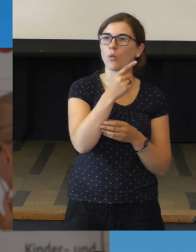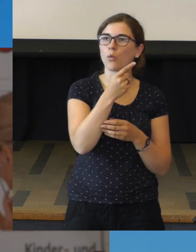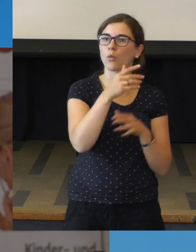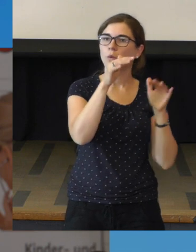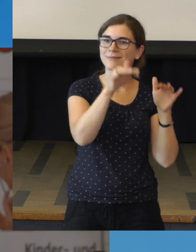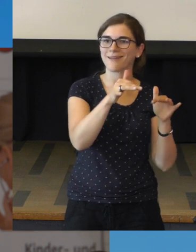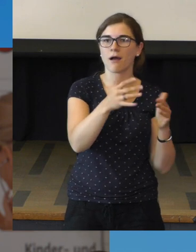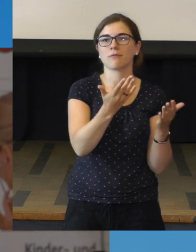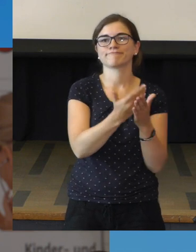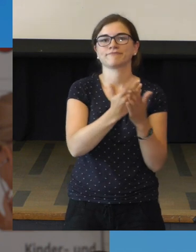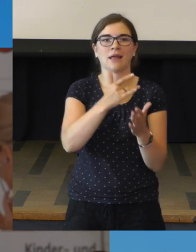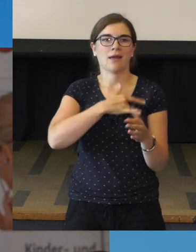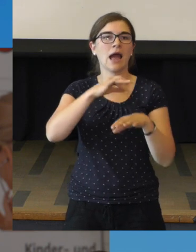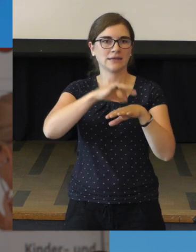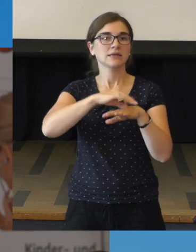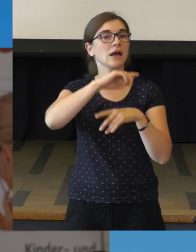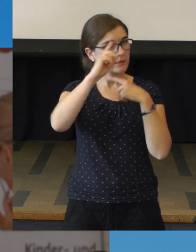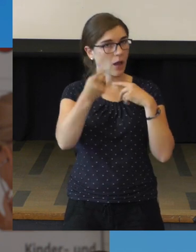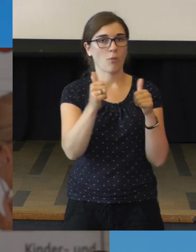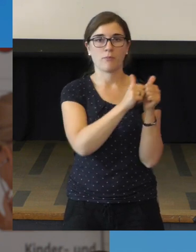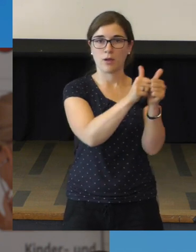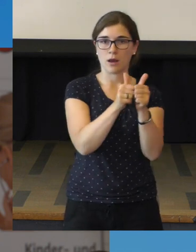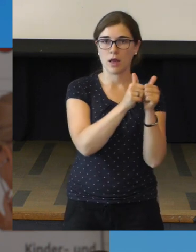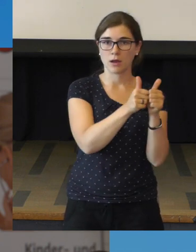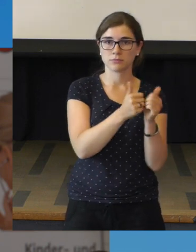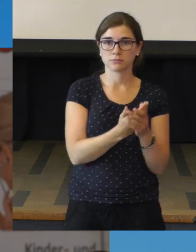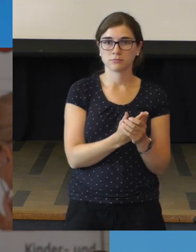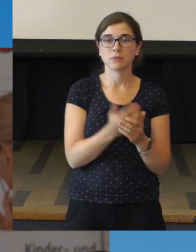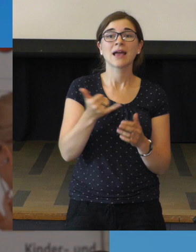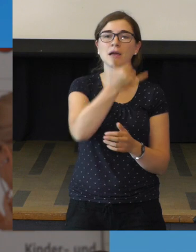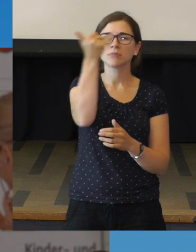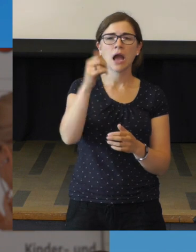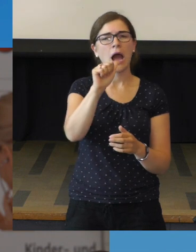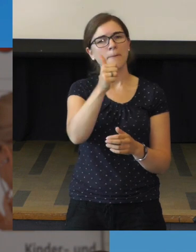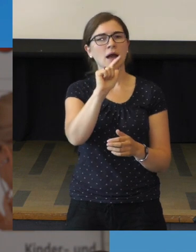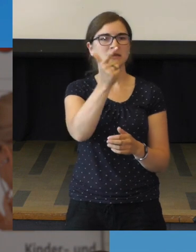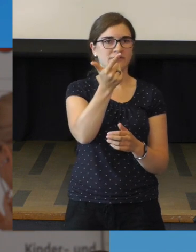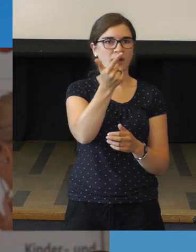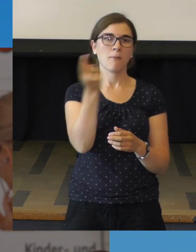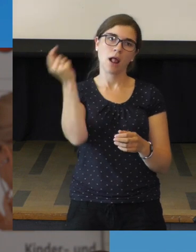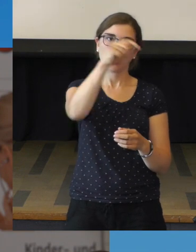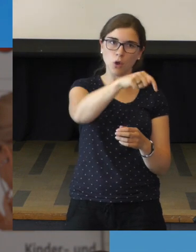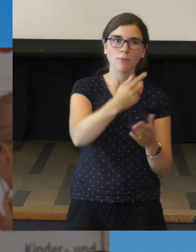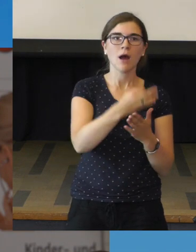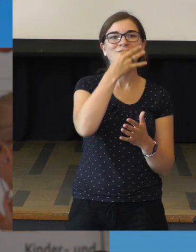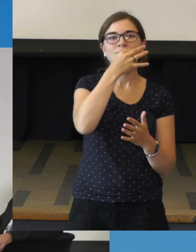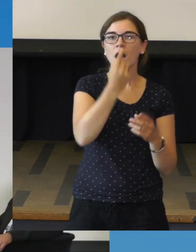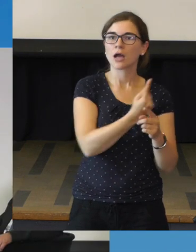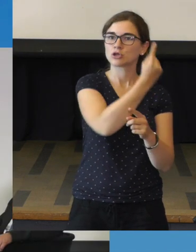ortsansässigen Kardiologen begleitet, der uns 1-2 Mal im Jahr zu einer Fragestunde zur Verfügung